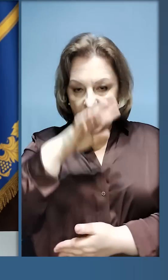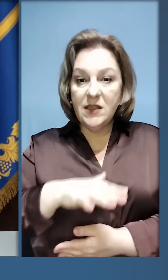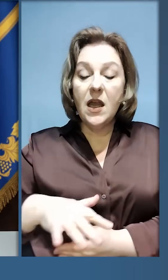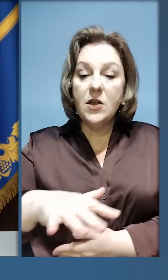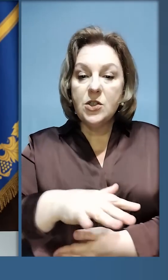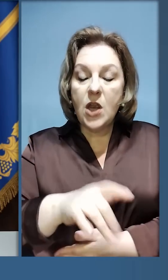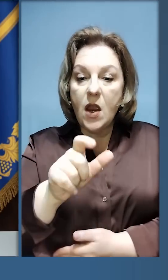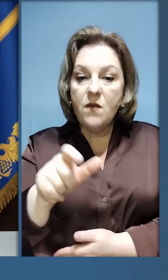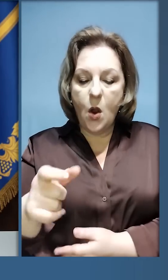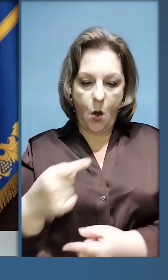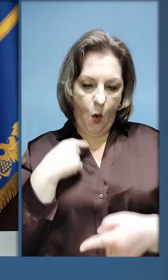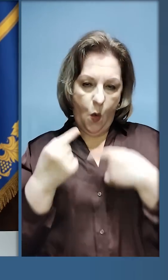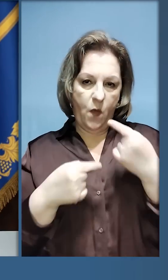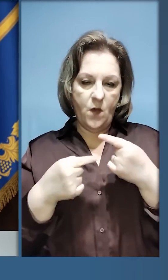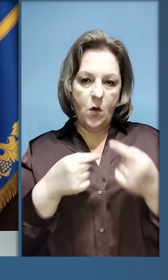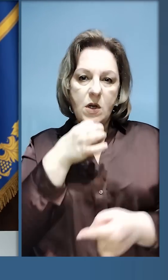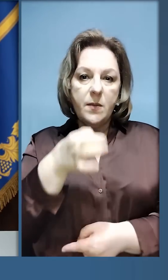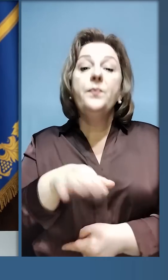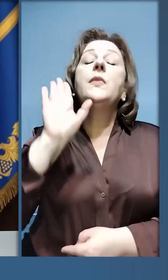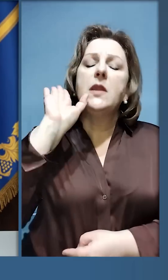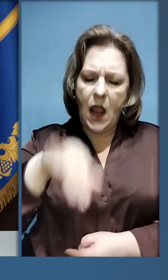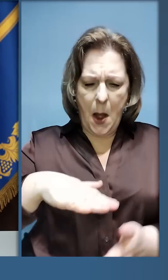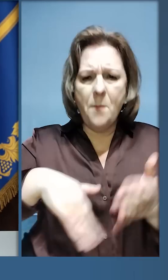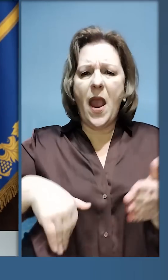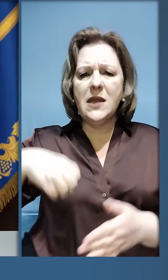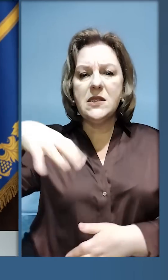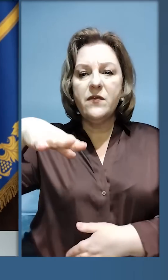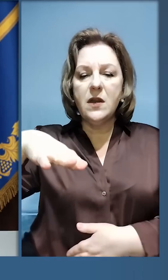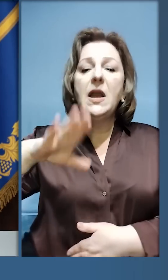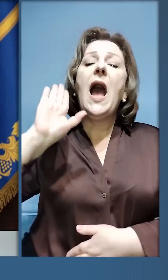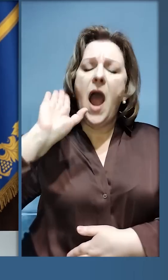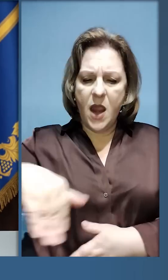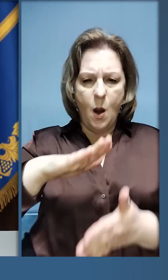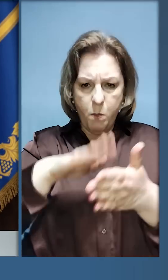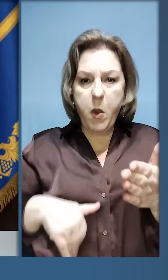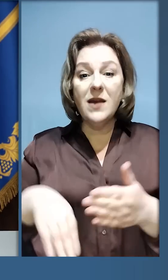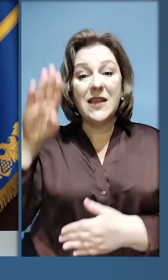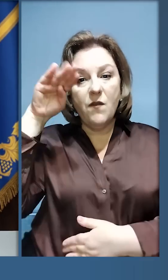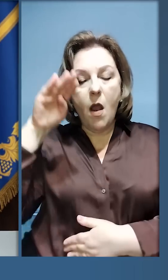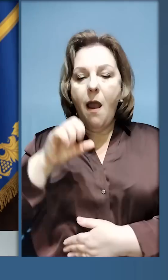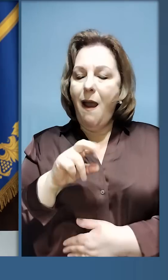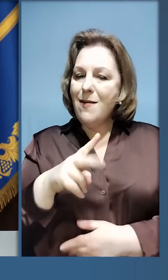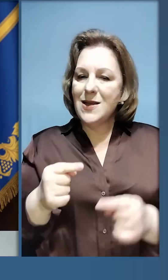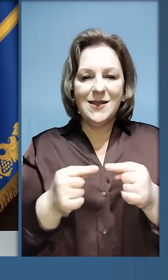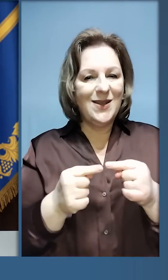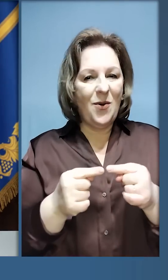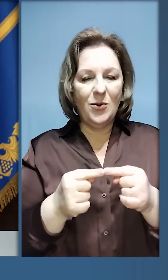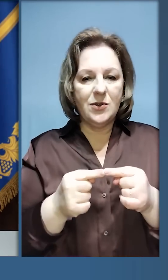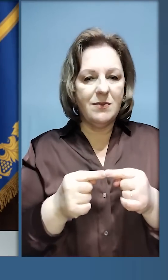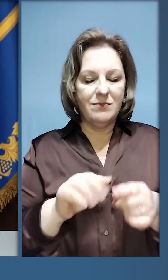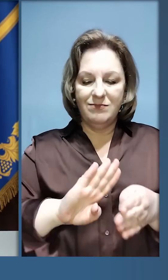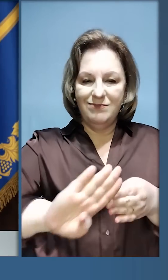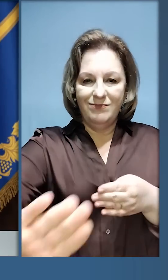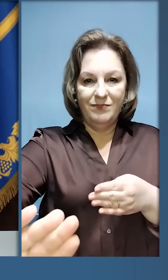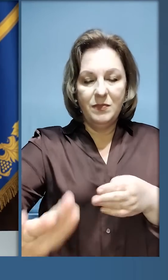98% нашої держави говорить, нехай без світла, нехай без води, але